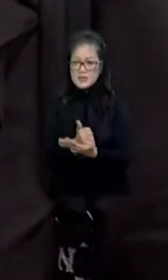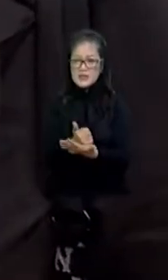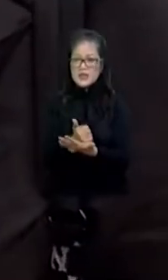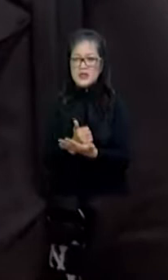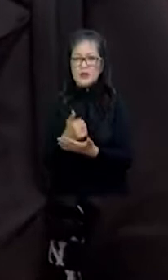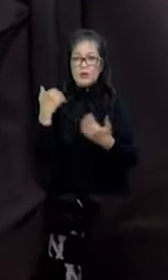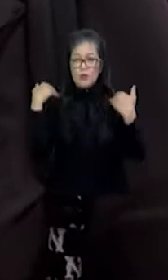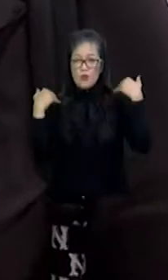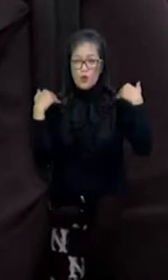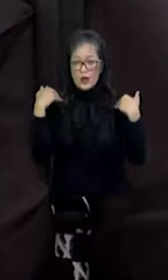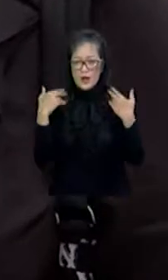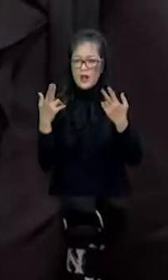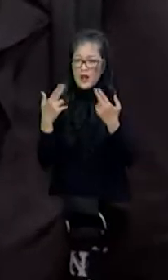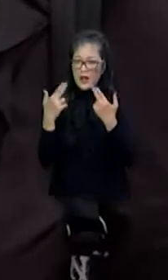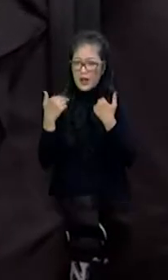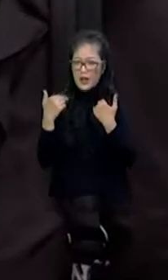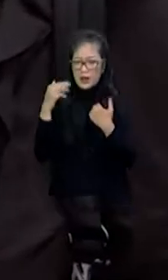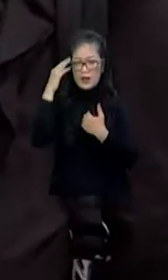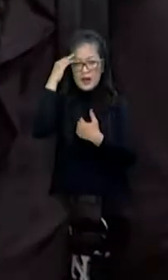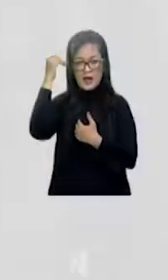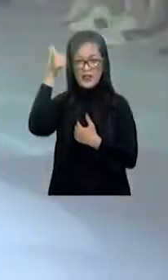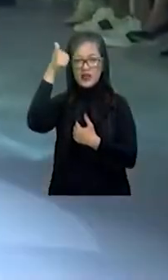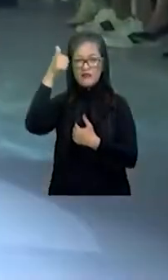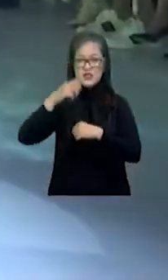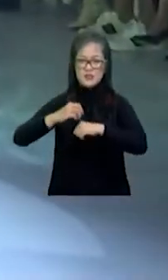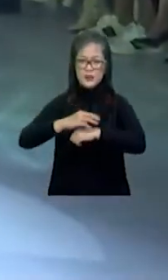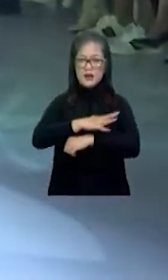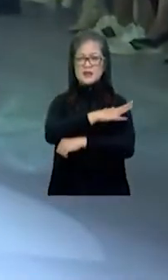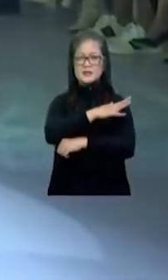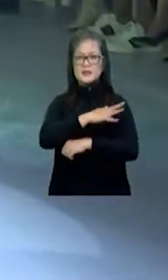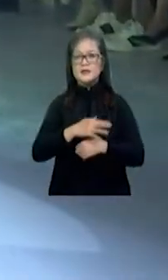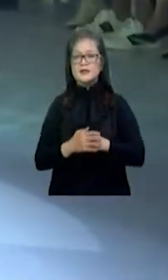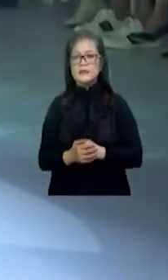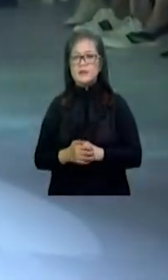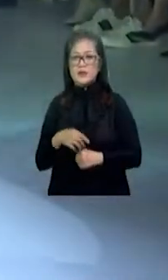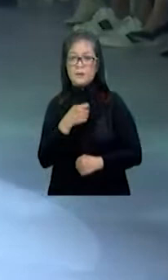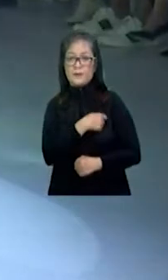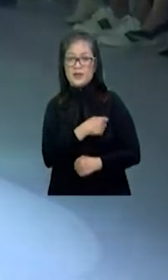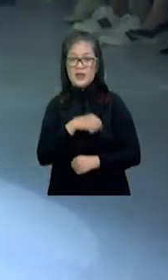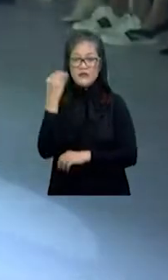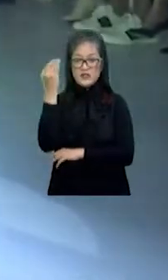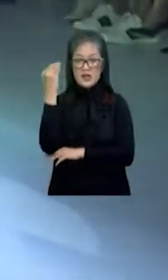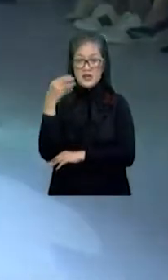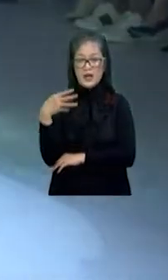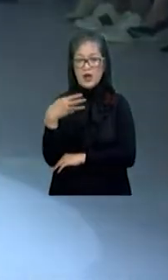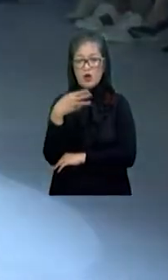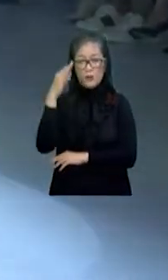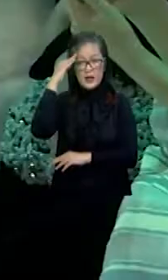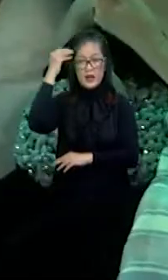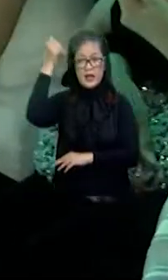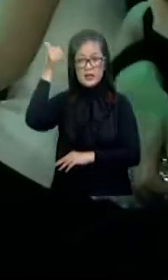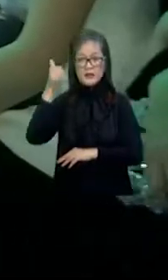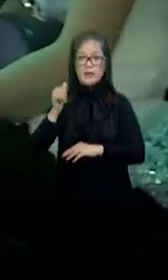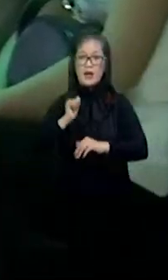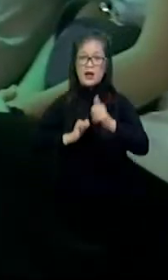bajunya, kreatif, menginspirasi. Kementerian Pariwisata dan Ekonomi Kreatif akan berperan aktif dalam mendorong karya